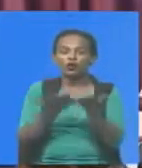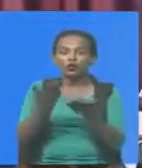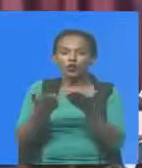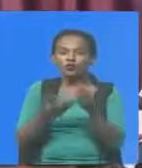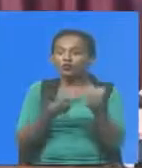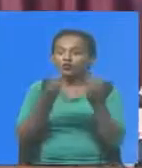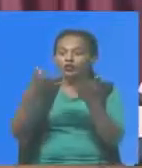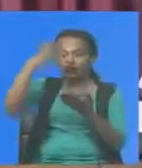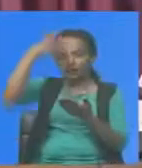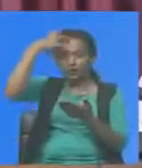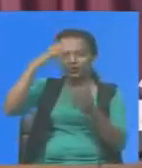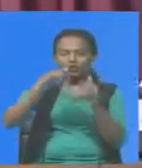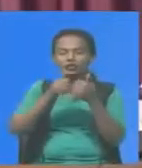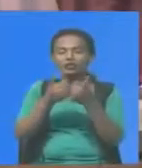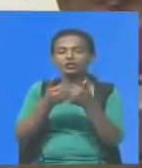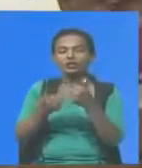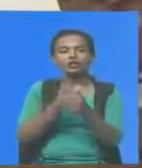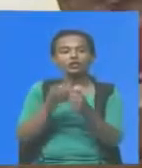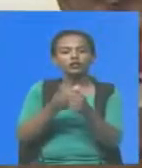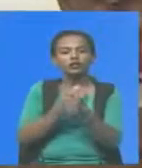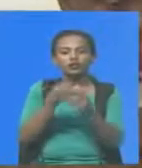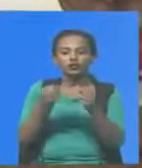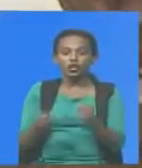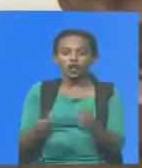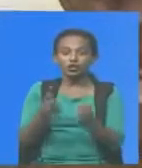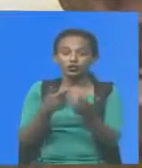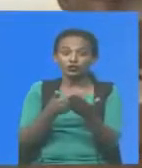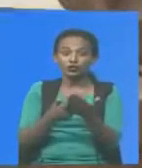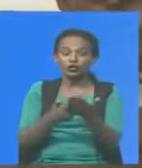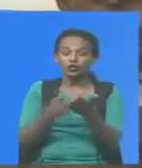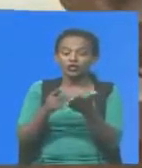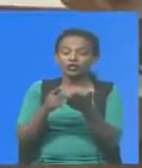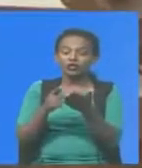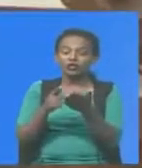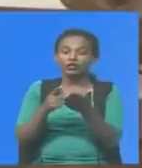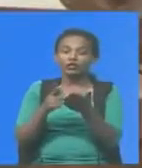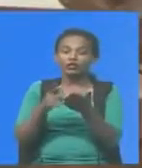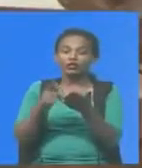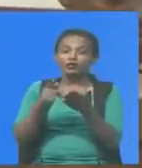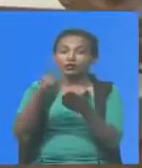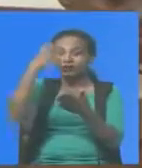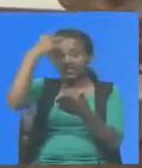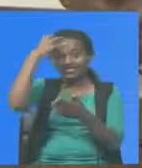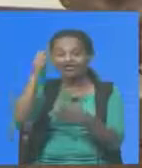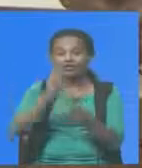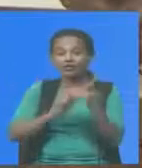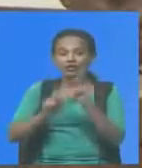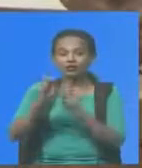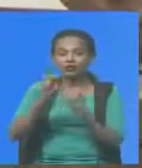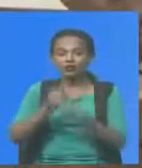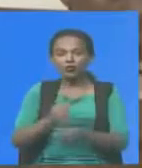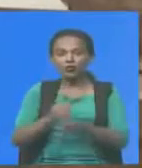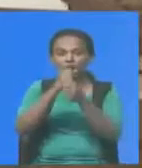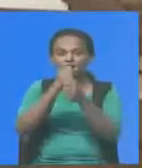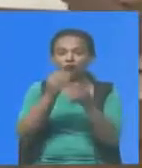መንግስት እንዴት ሊከታተለው ይችላል? እንዲሁም ክፍያን በተመለከተ መንግስት ህዝብን በመደገፍ መጠነኛ ዋጋ